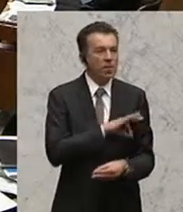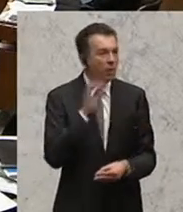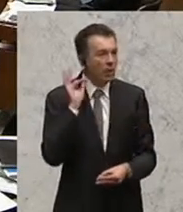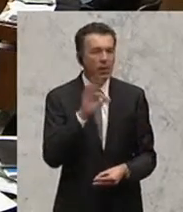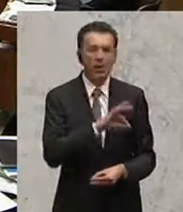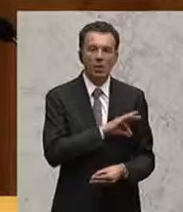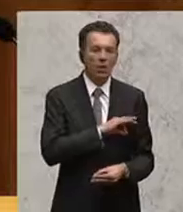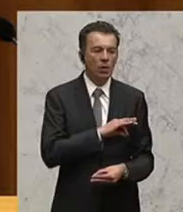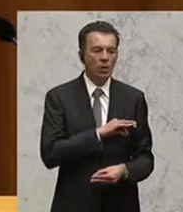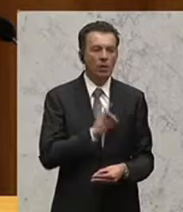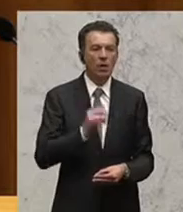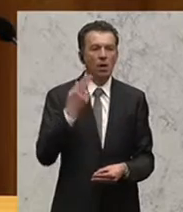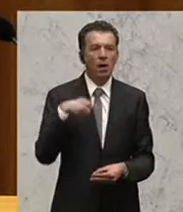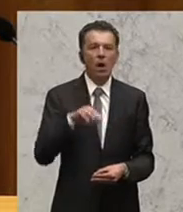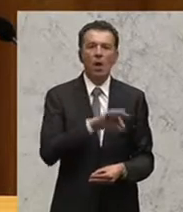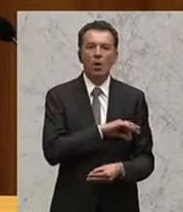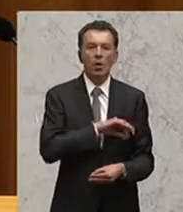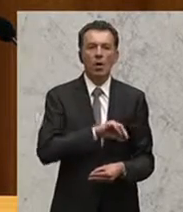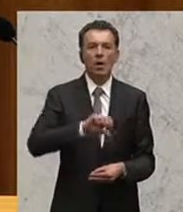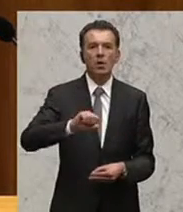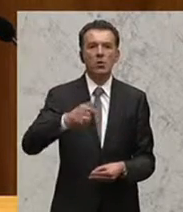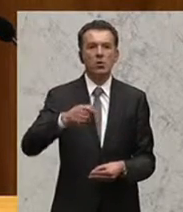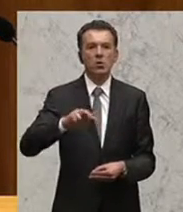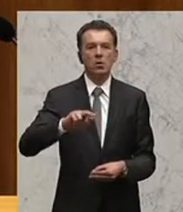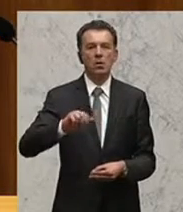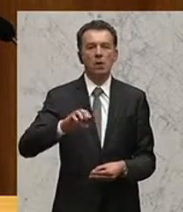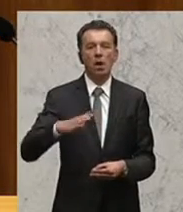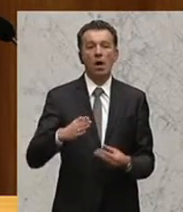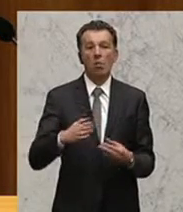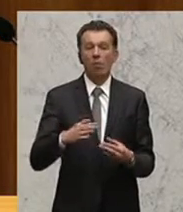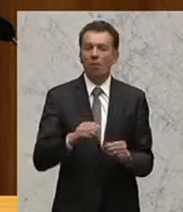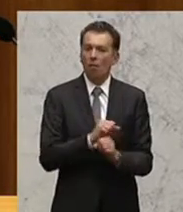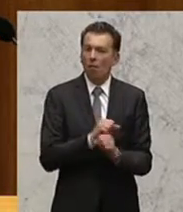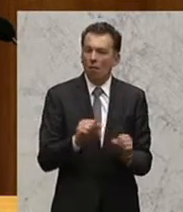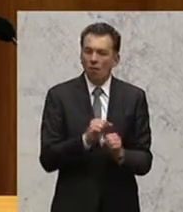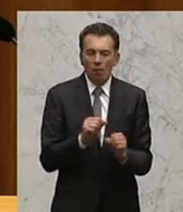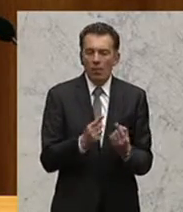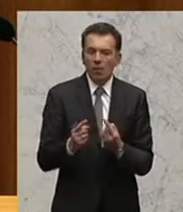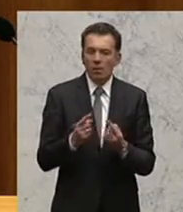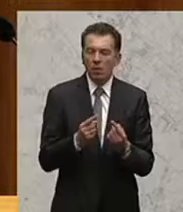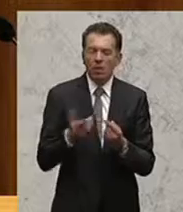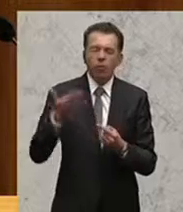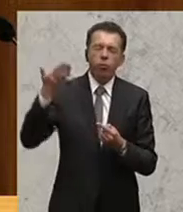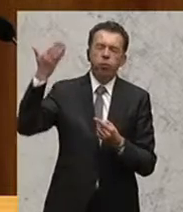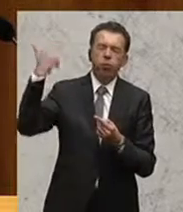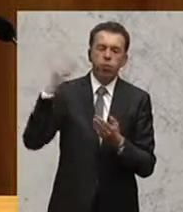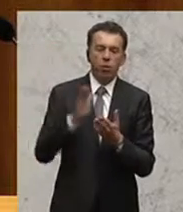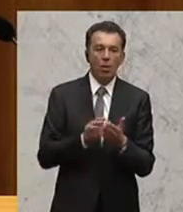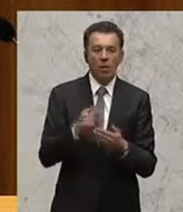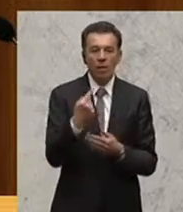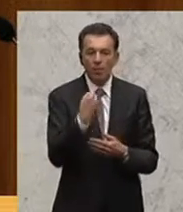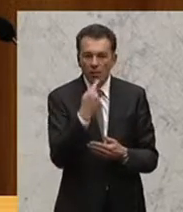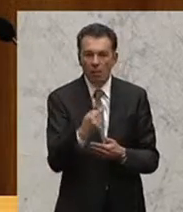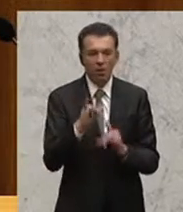Kollegen. Ja, Herr Kollege Strache, das Drama hat tatsächlich früher begonnen, als Sie es angeschnitten haben. Und